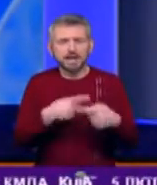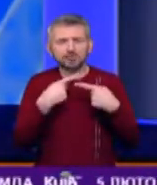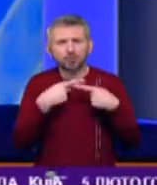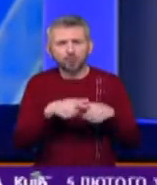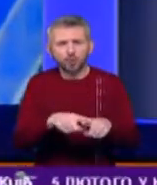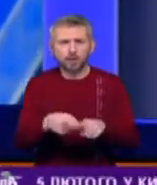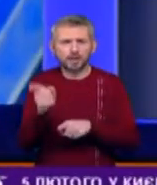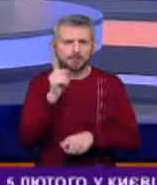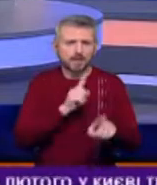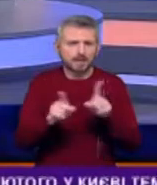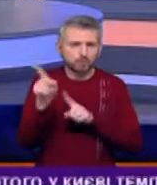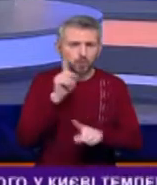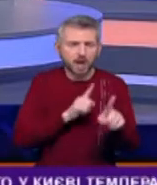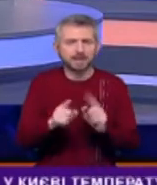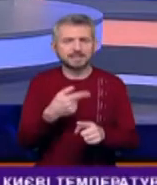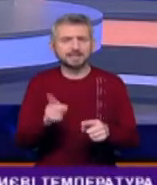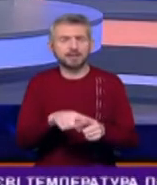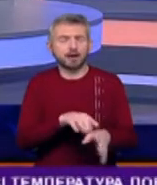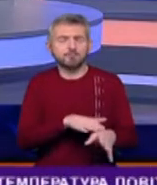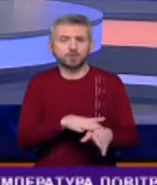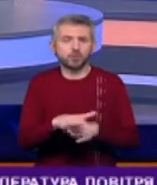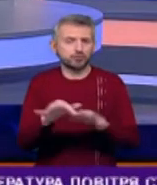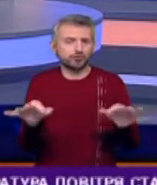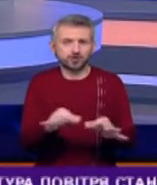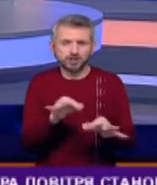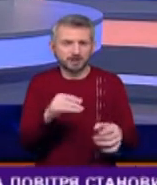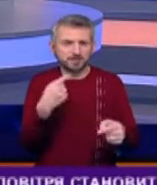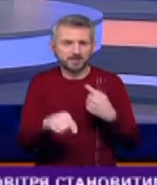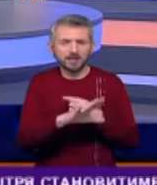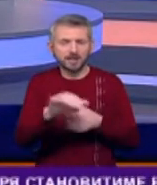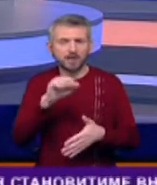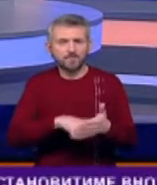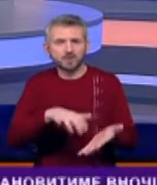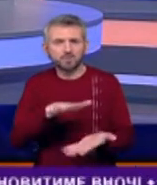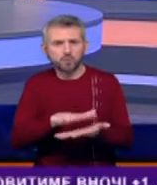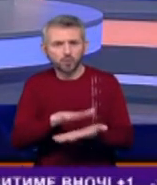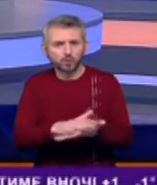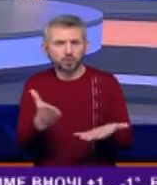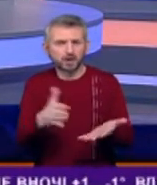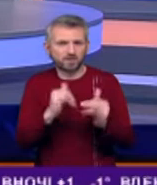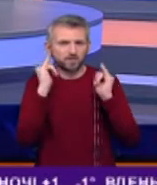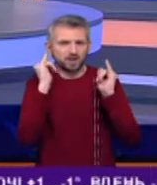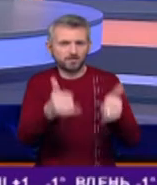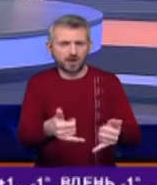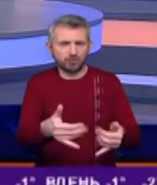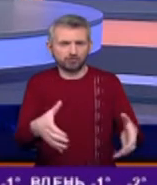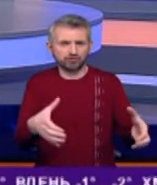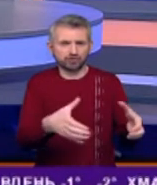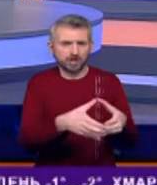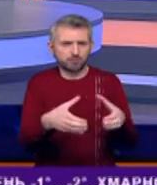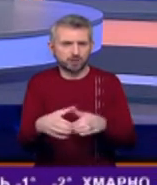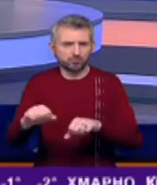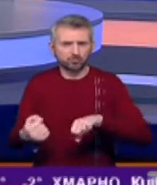це маніпуляції, і це абсолютно нічим не відрізняється від бруду, який виливають на там бордах, штаби там. Один